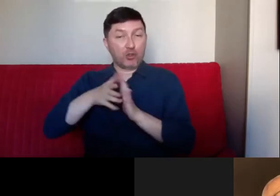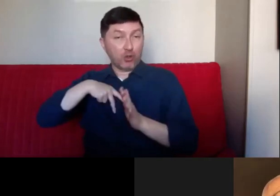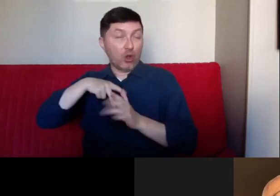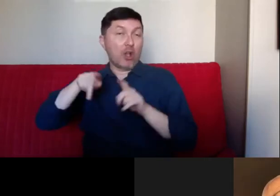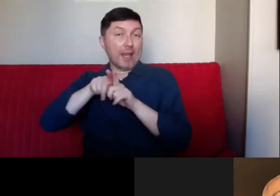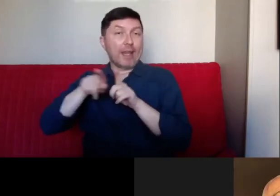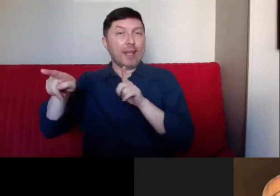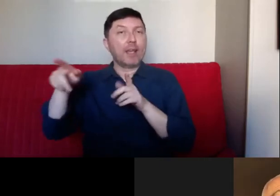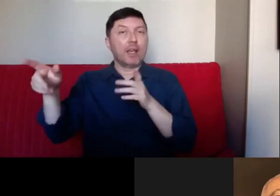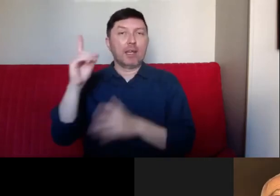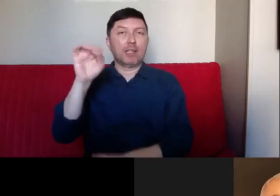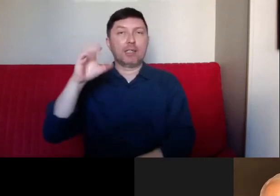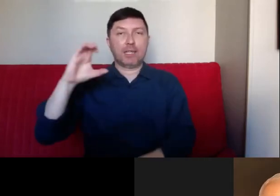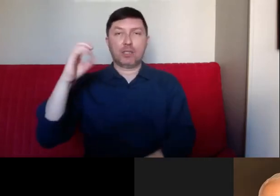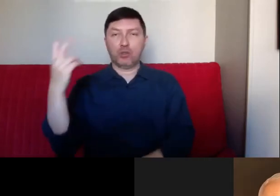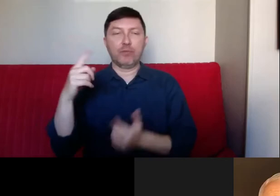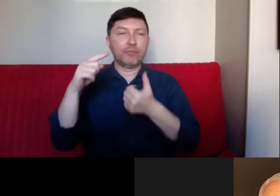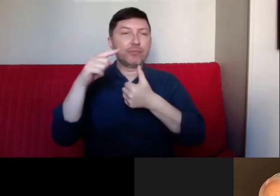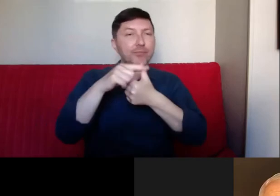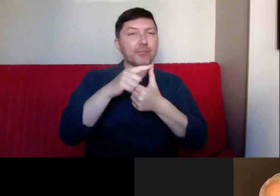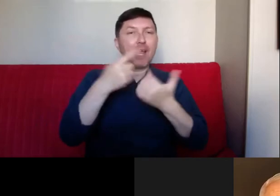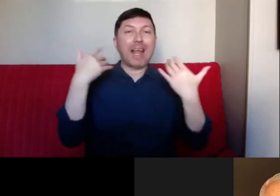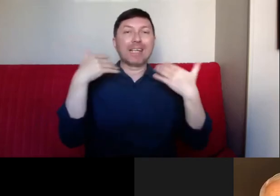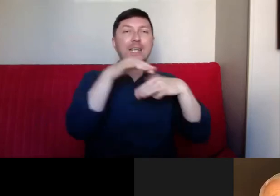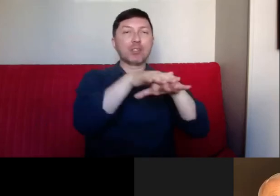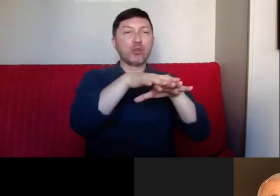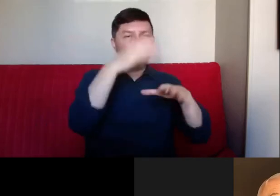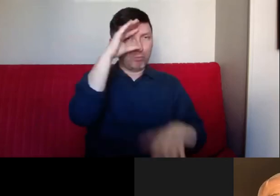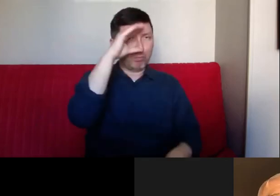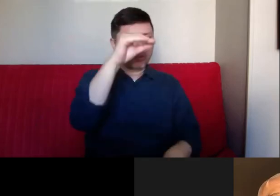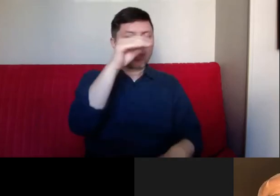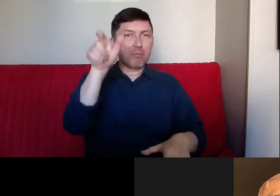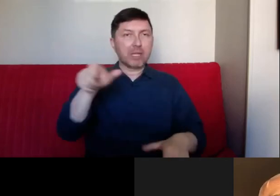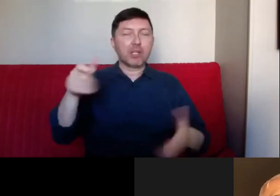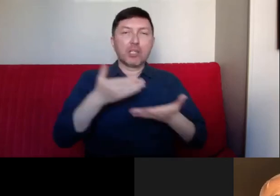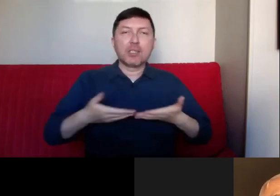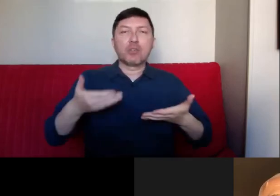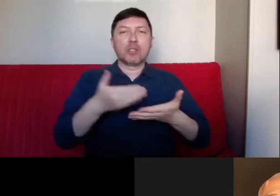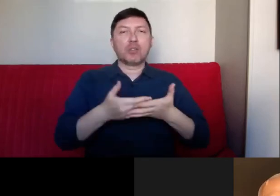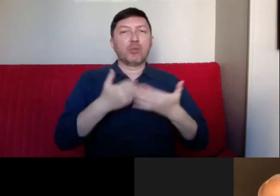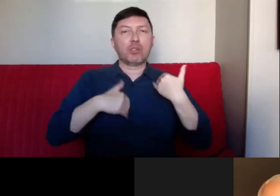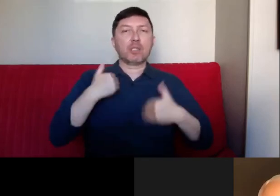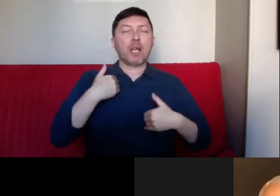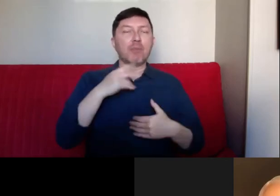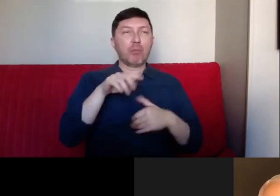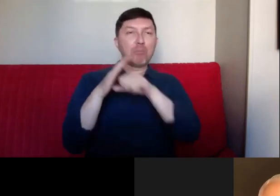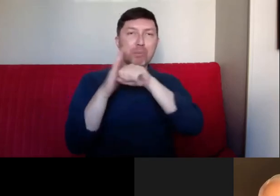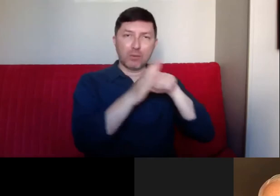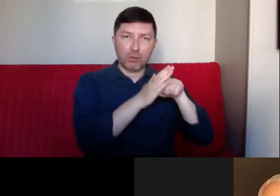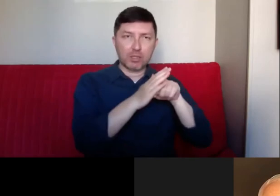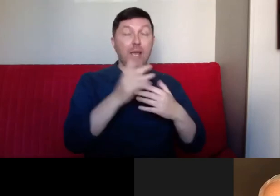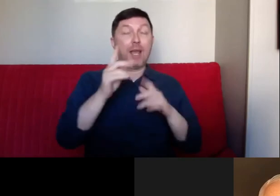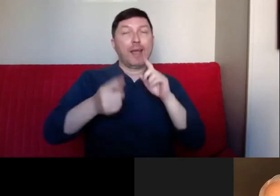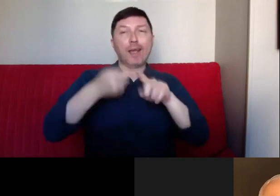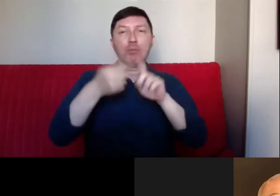à donner à l'insertion professionnelle des personnes en situation de handicap. C'est nécessaire pour l'inclusion dans